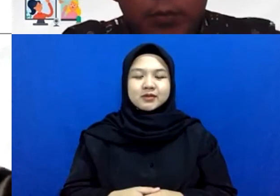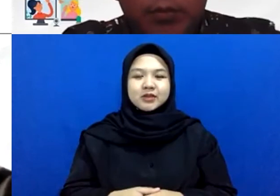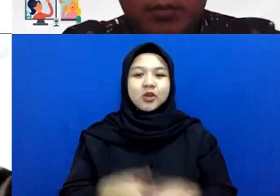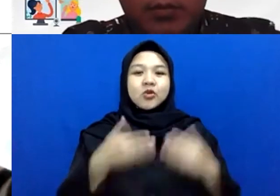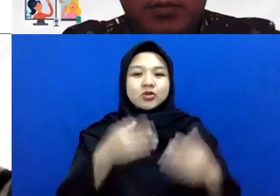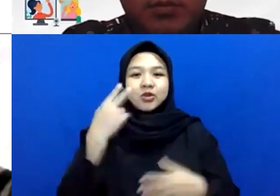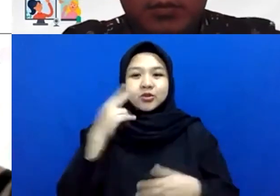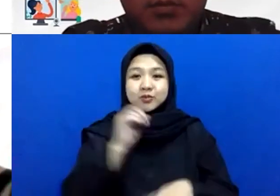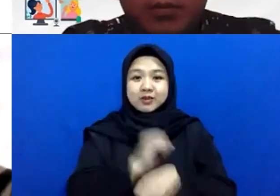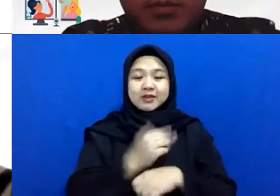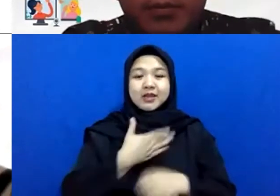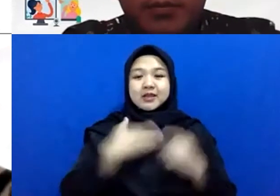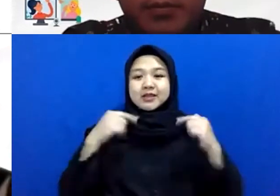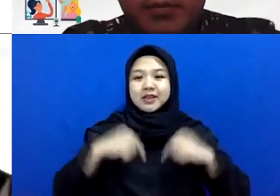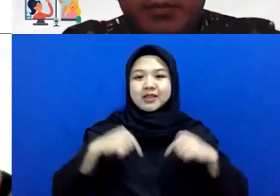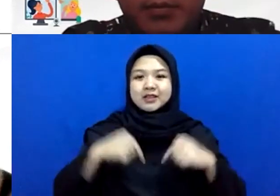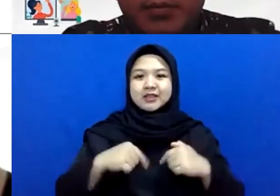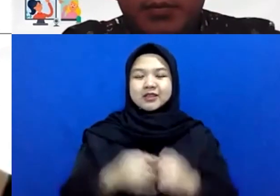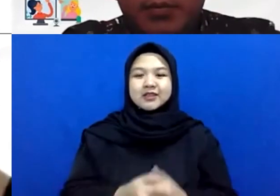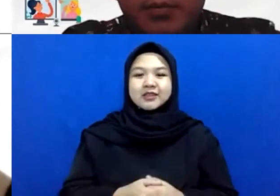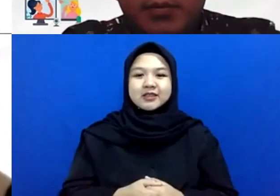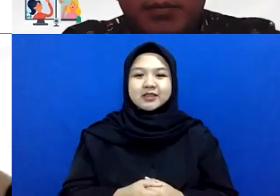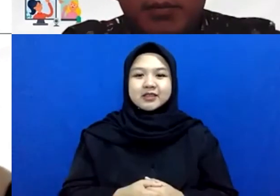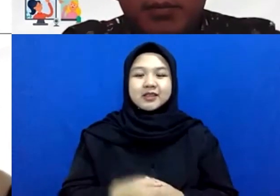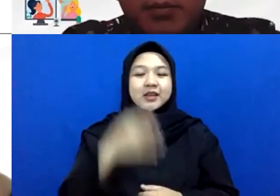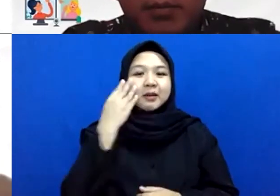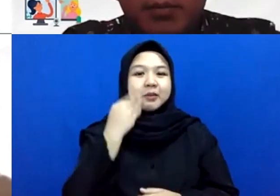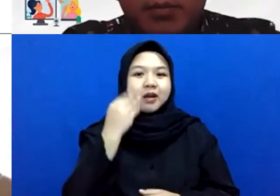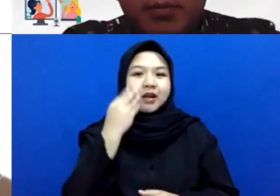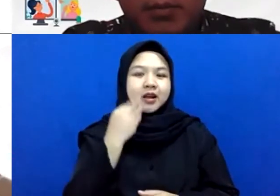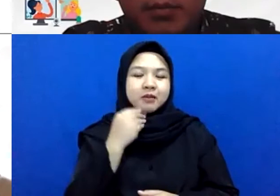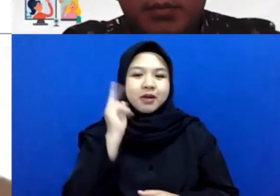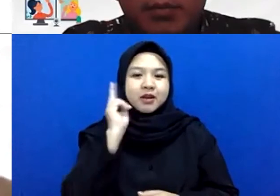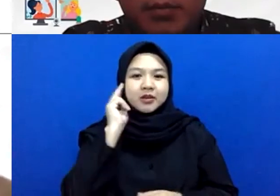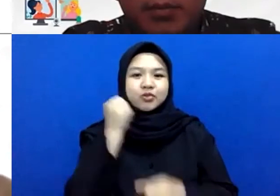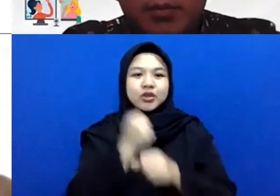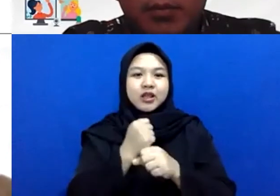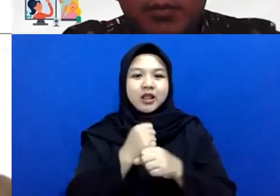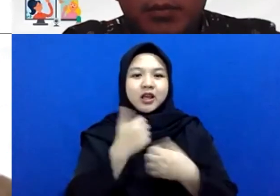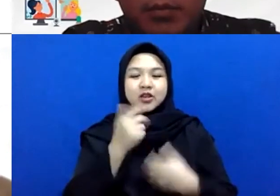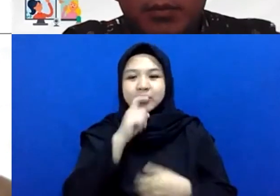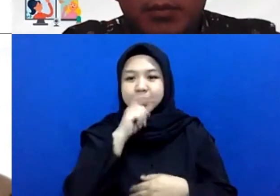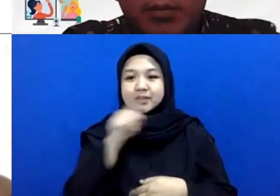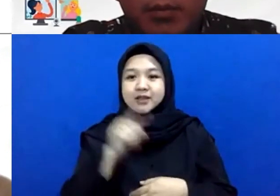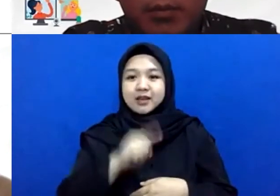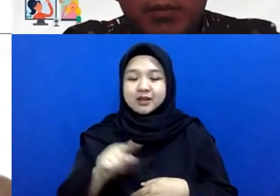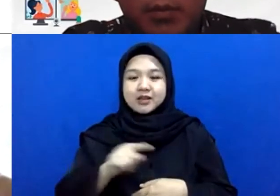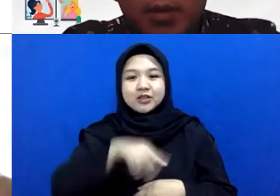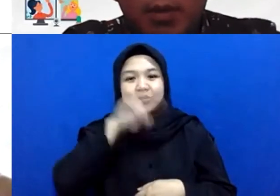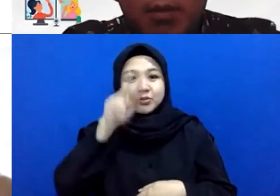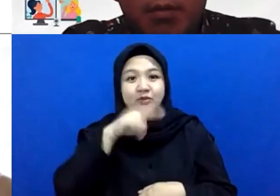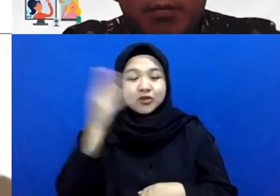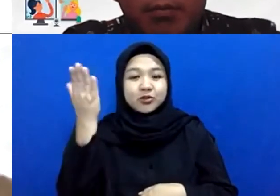profesi saya saat ini. Itu mungkin. Berarti pengalaman Bu Gilang atau juga mungkin Pak Zainal menjadi supervisi dulu